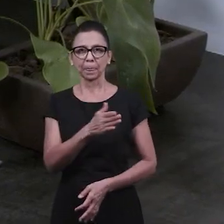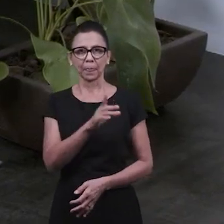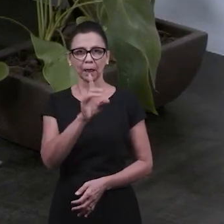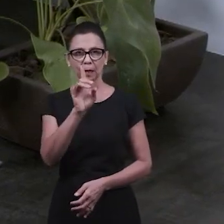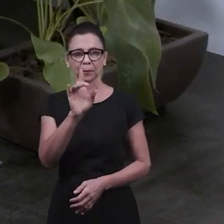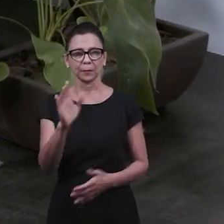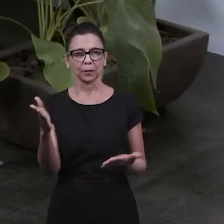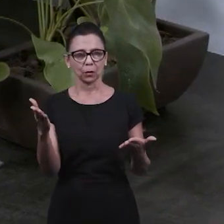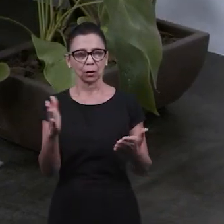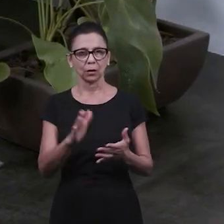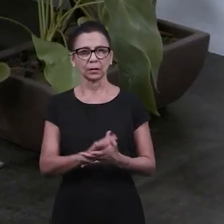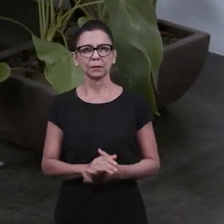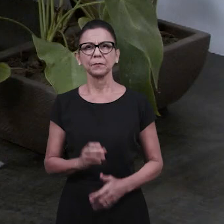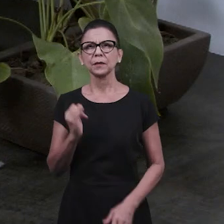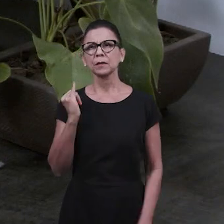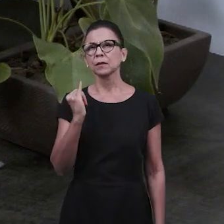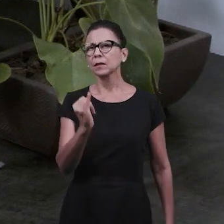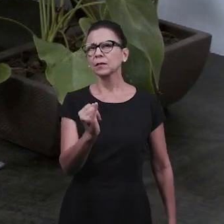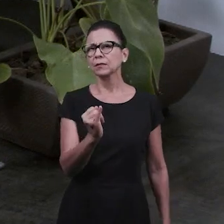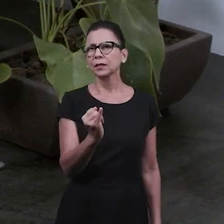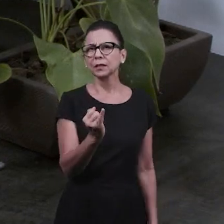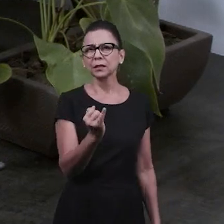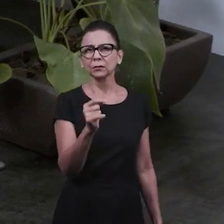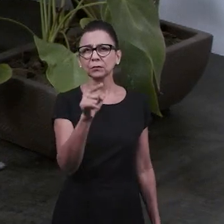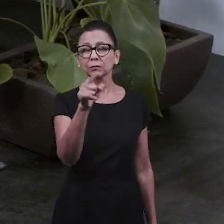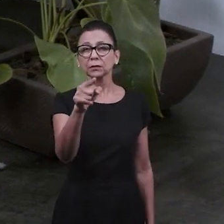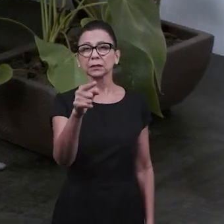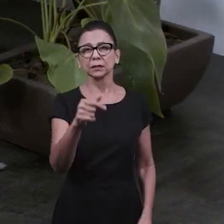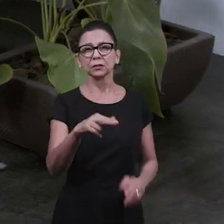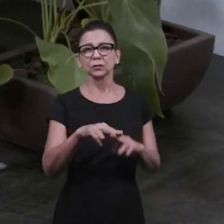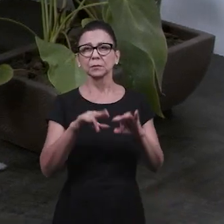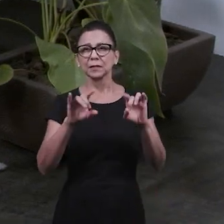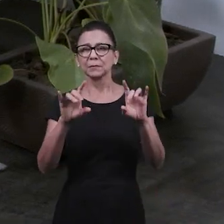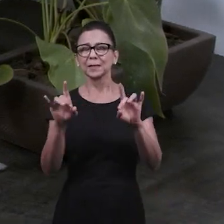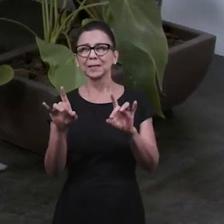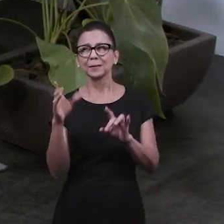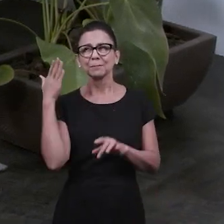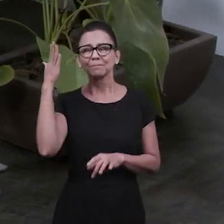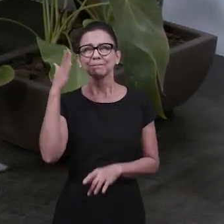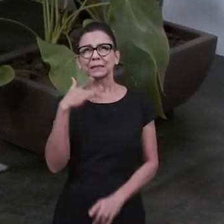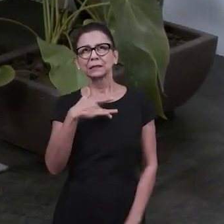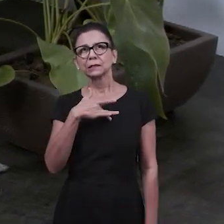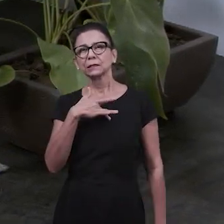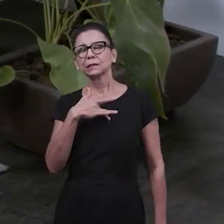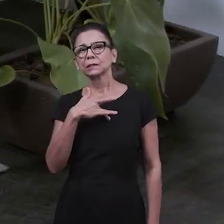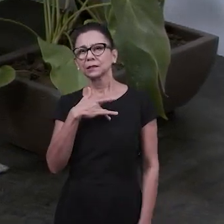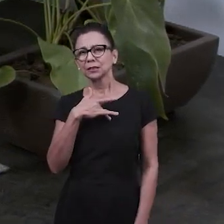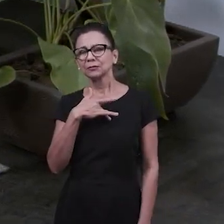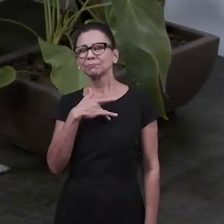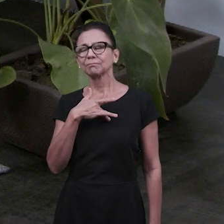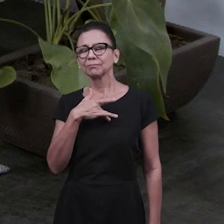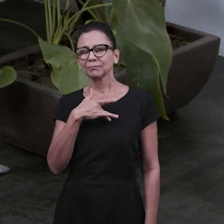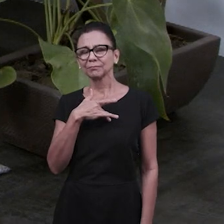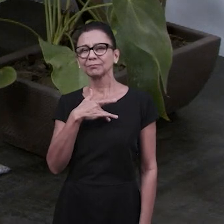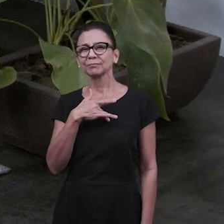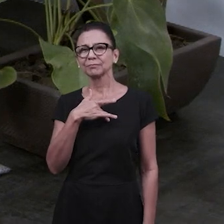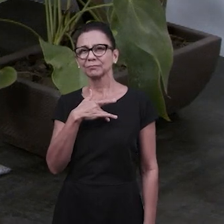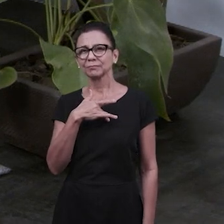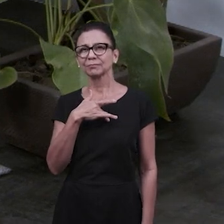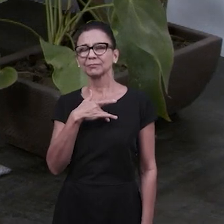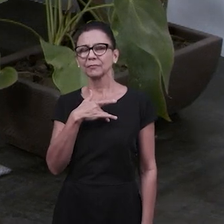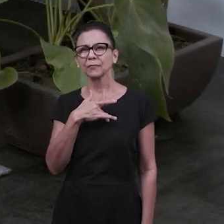je veux m'adresser à vous que d'une manière spéciale a été touché par le message qui a été transmis à travers